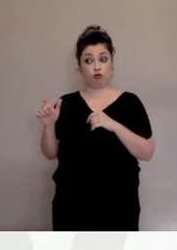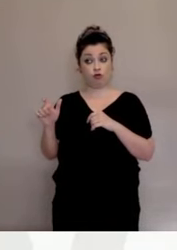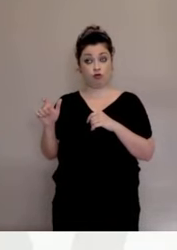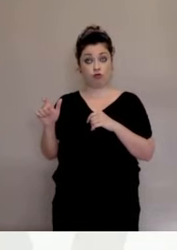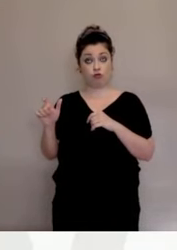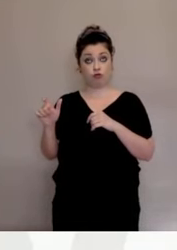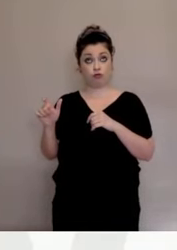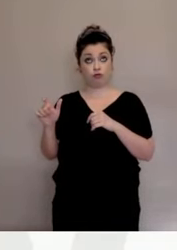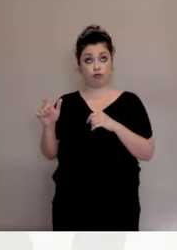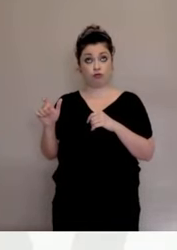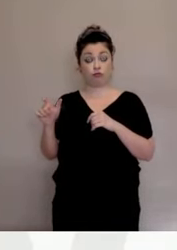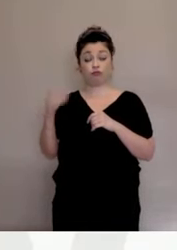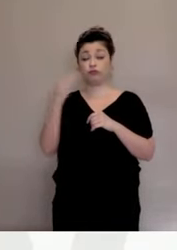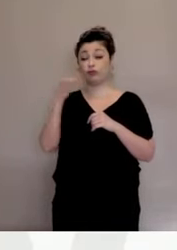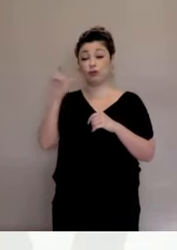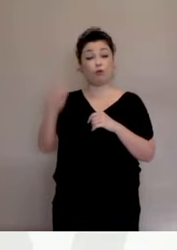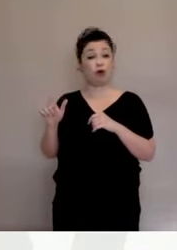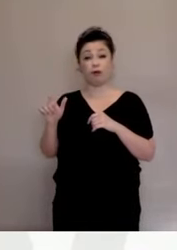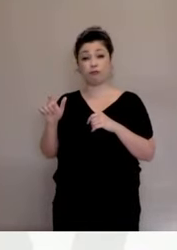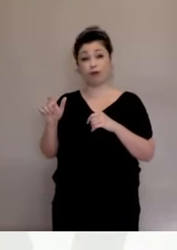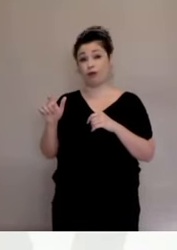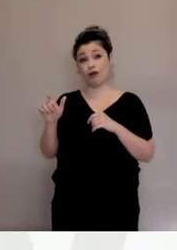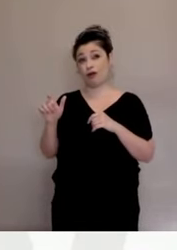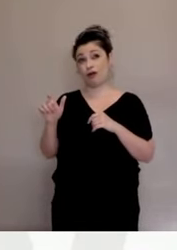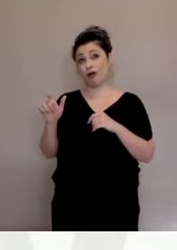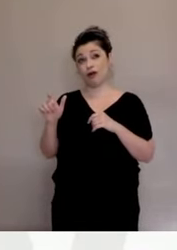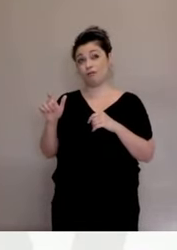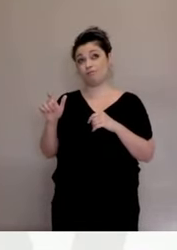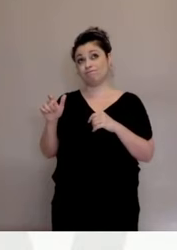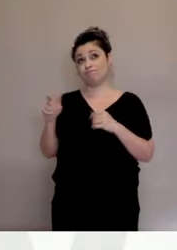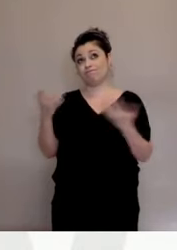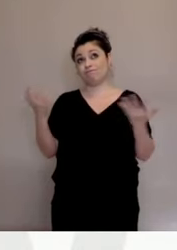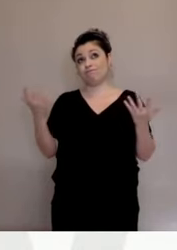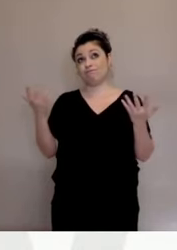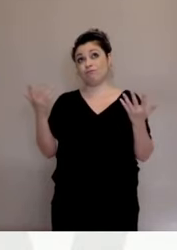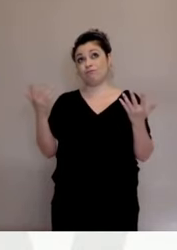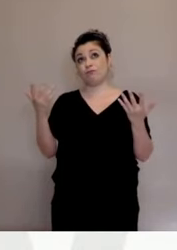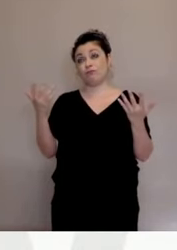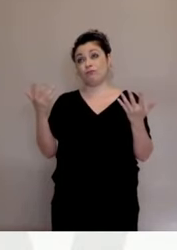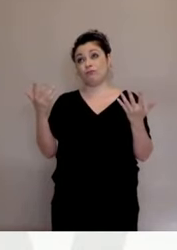l'uomo non può essere il centro d'un